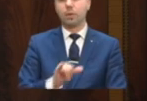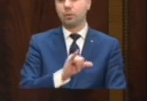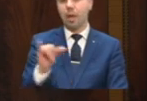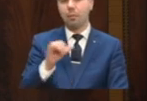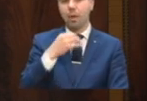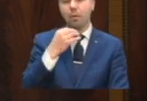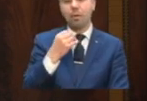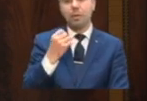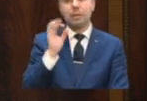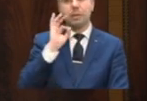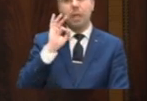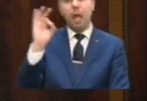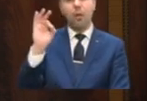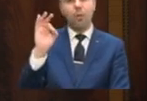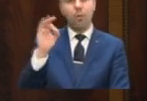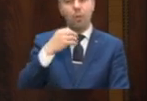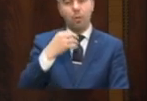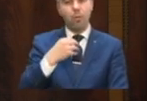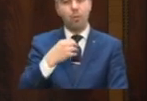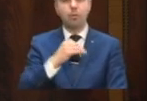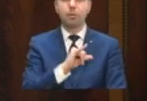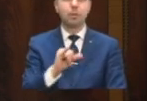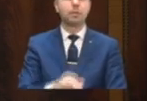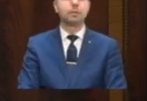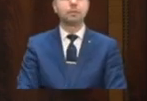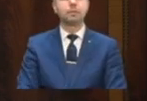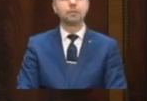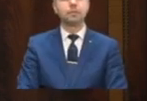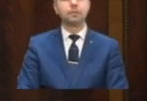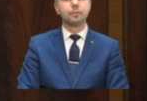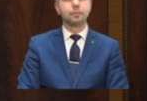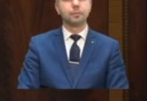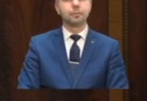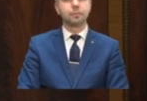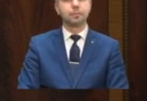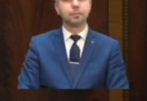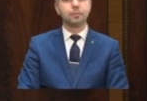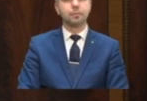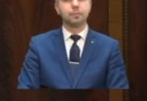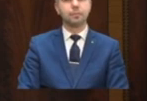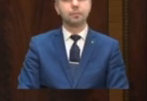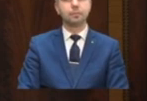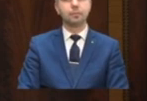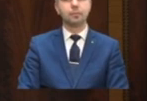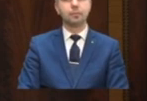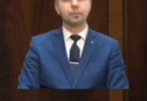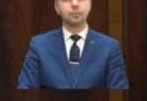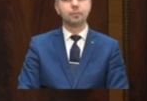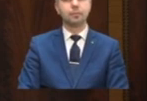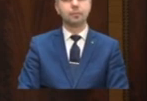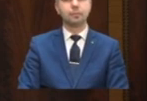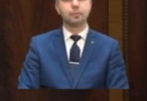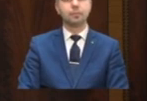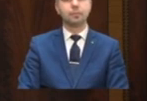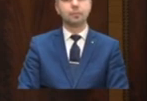التقدير ديالك، ما يمكنش تفرض عليا التقدير ديالك. تفضل السيد النائب، انا نبهته يلتزم بالتعقيب